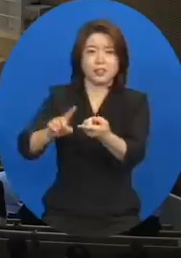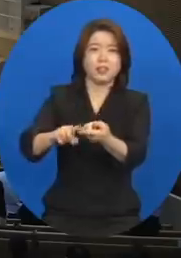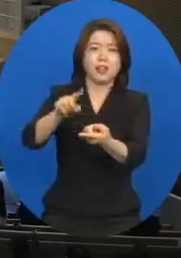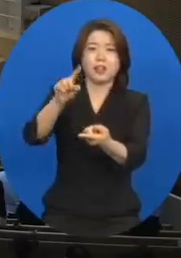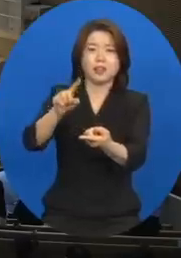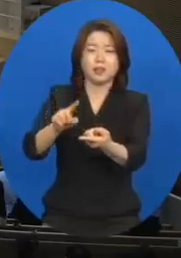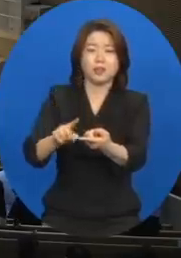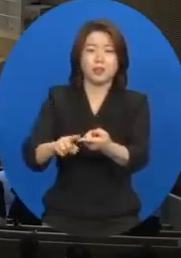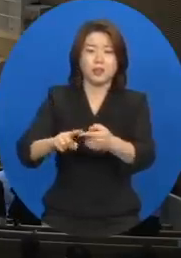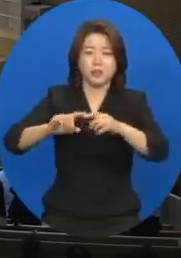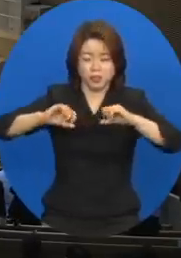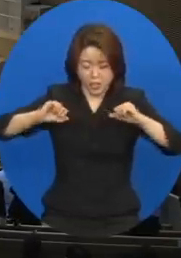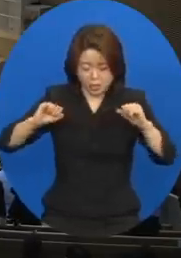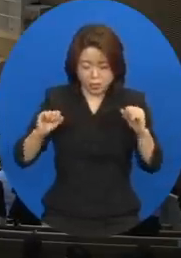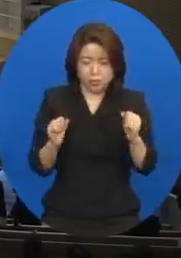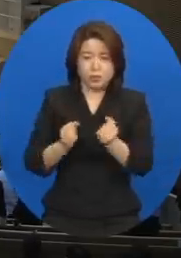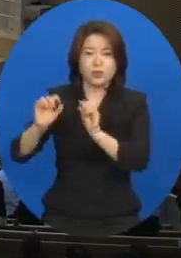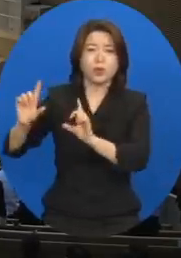이끄시는 대로